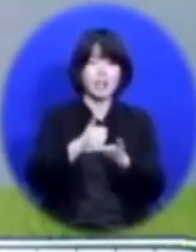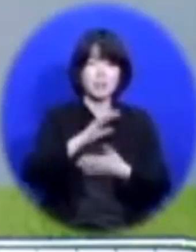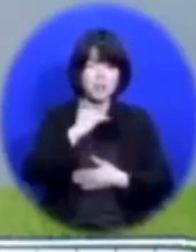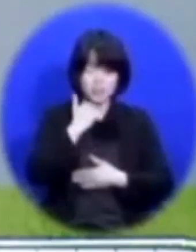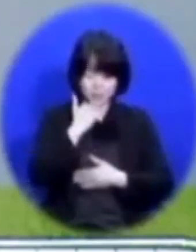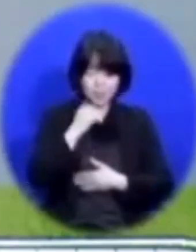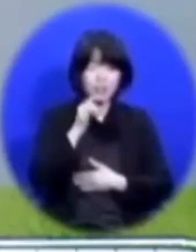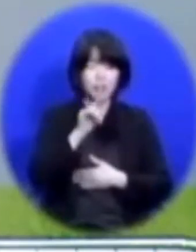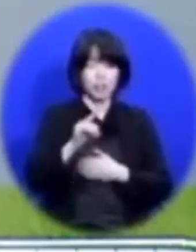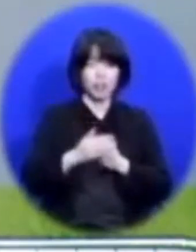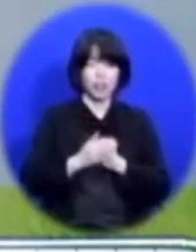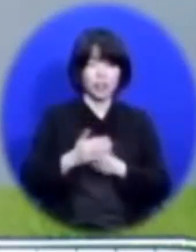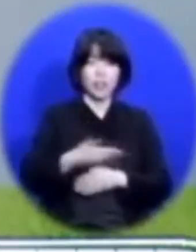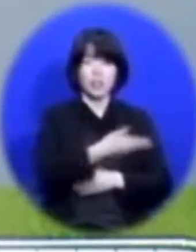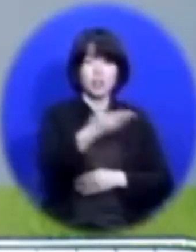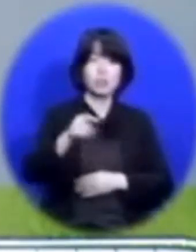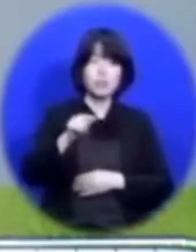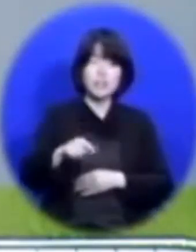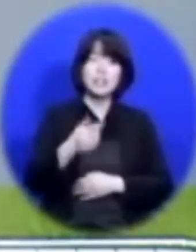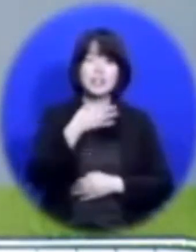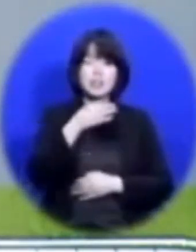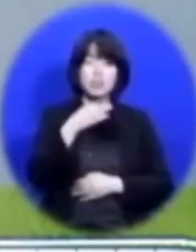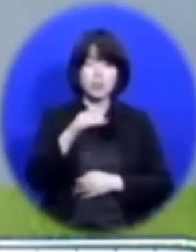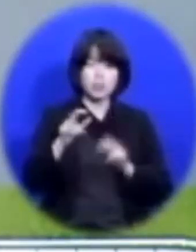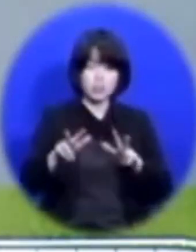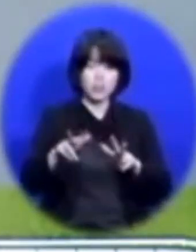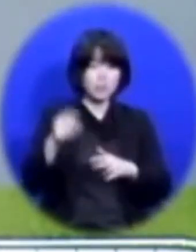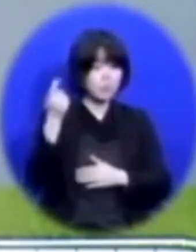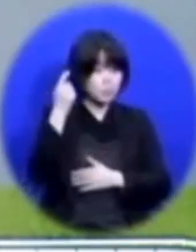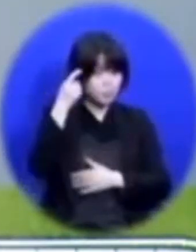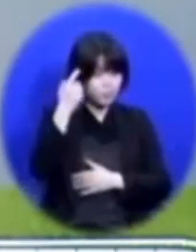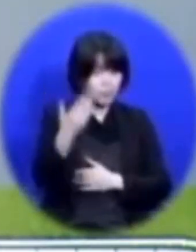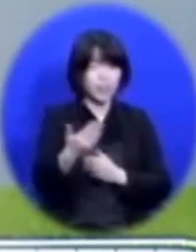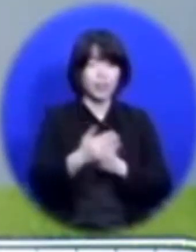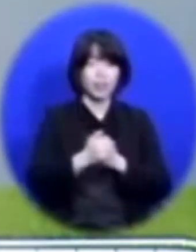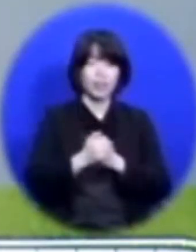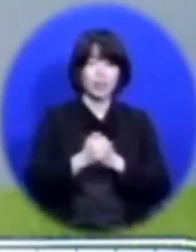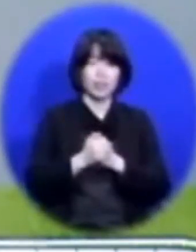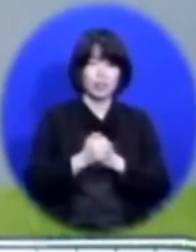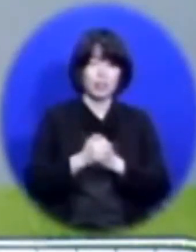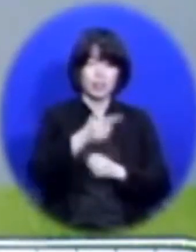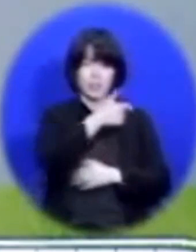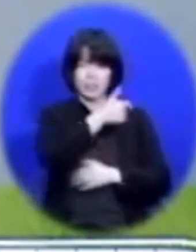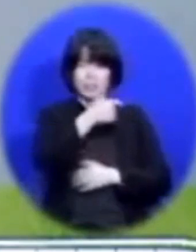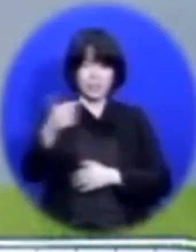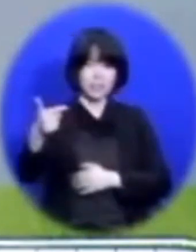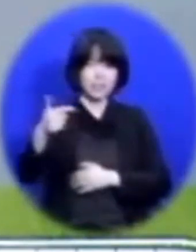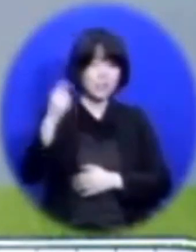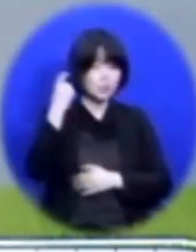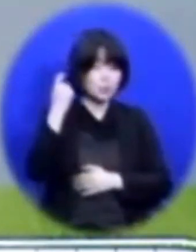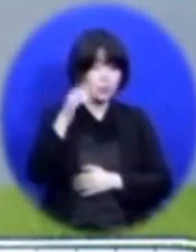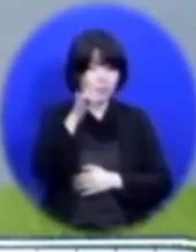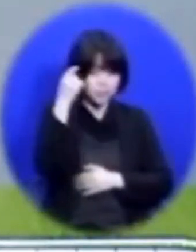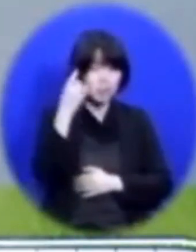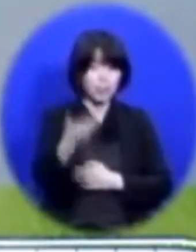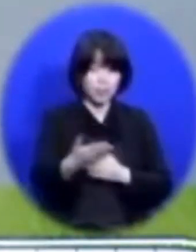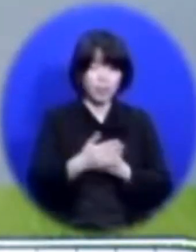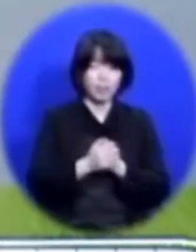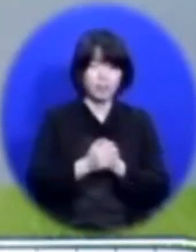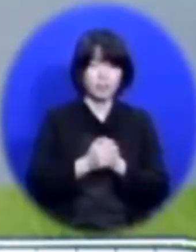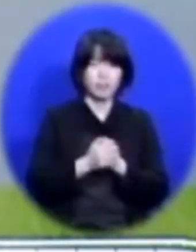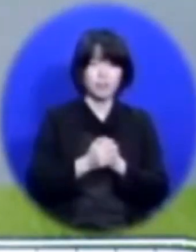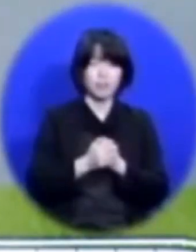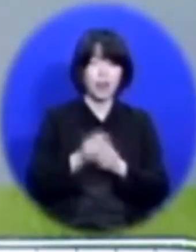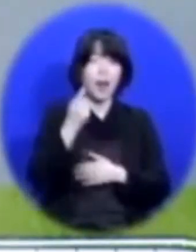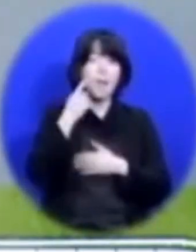을기다리라." 지금이목소리가들리시나요?큰목소리로들리시나요 ?그렇지않다면